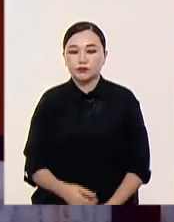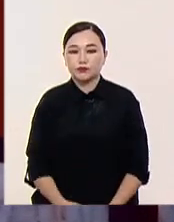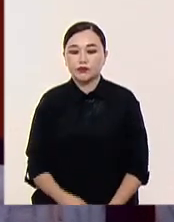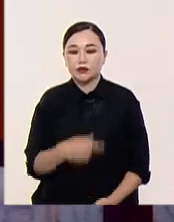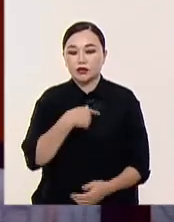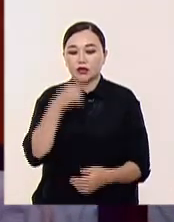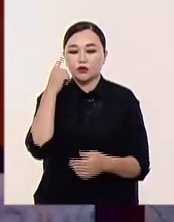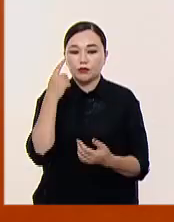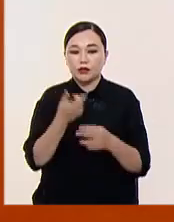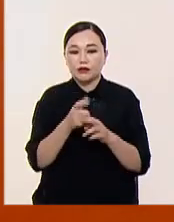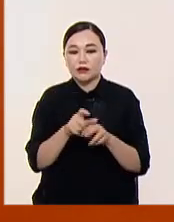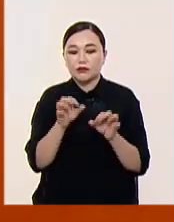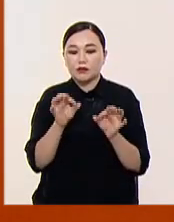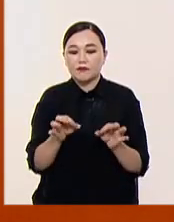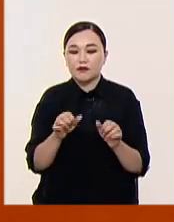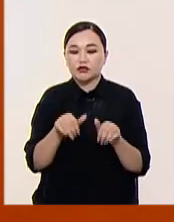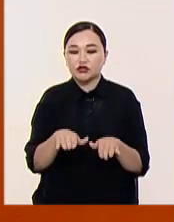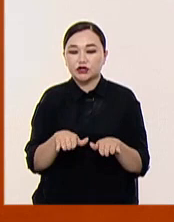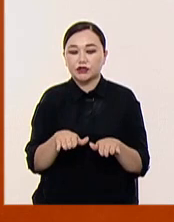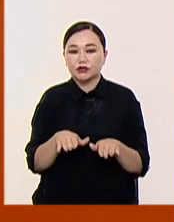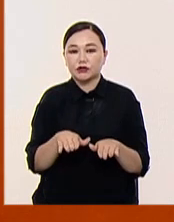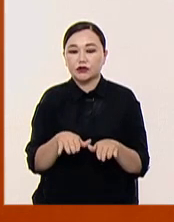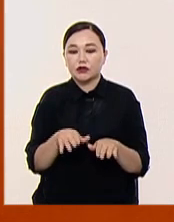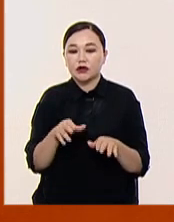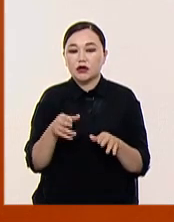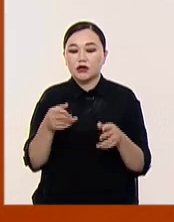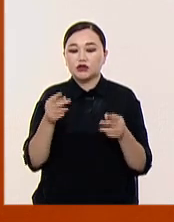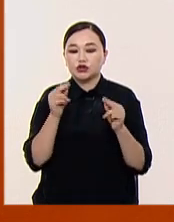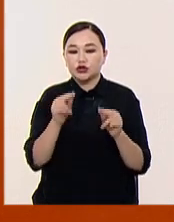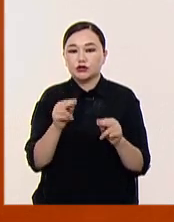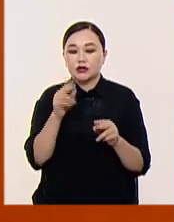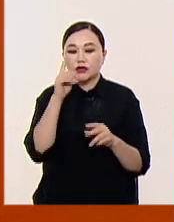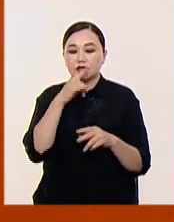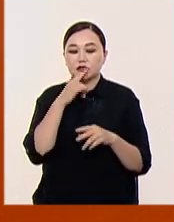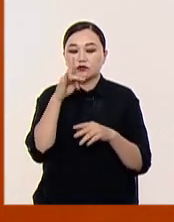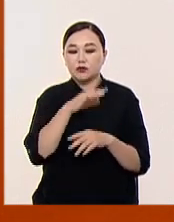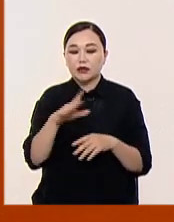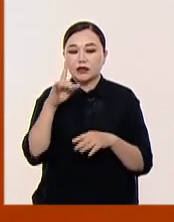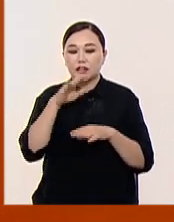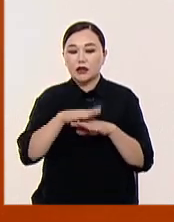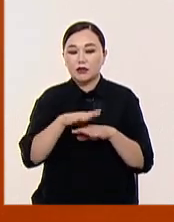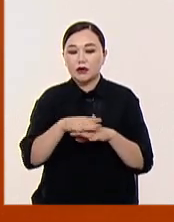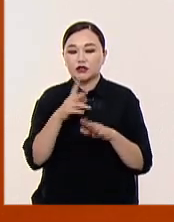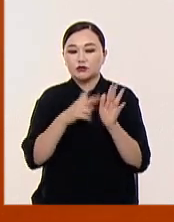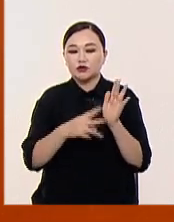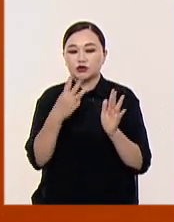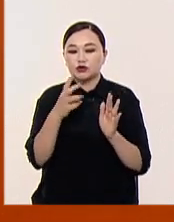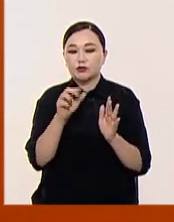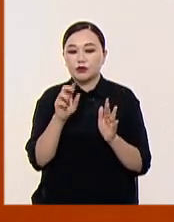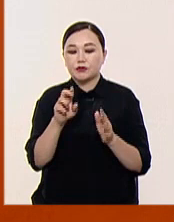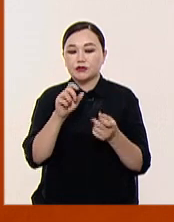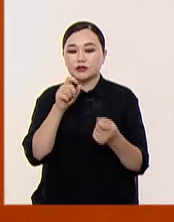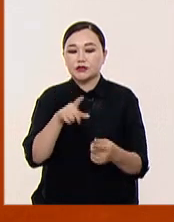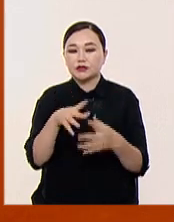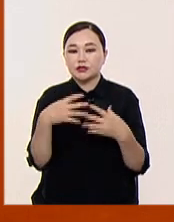Менің ойымша бұл өте дұрыс шешім. Шынымен де Қазақстан Республикасының әкімшілік құқық бұзушылық туралы кодексінің 73-ші бабына сәйкес